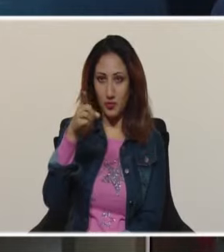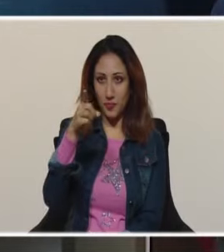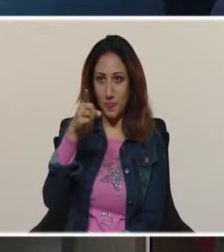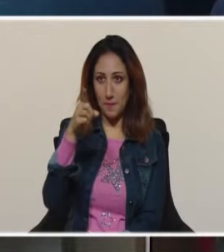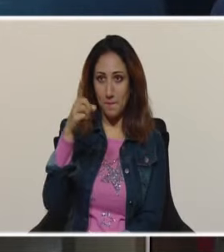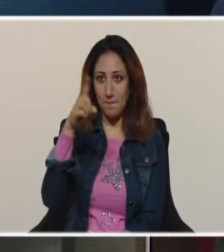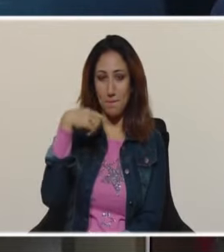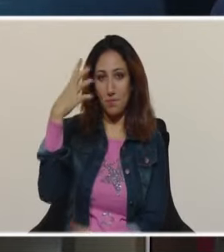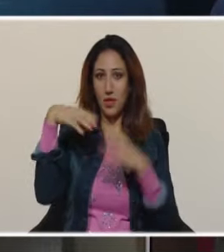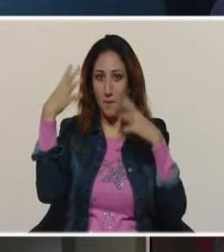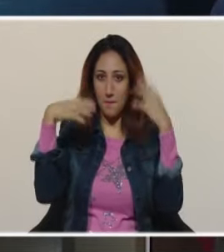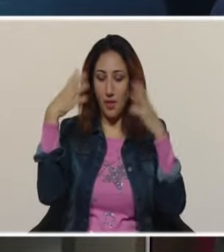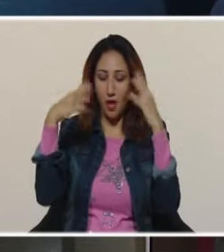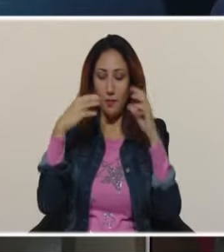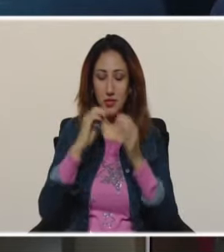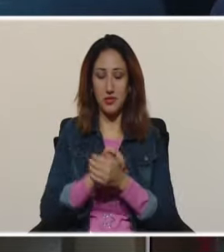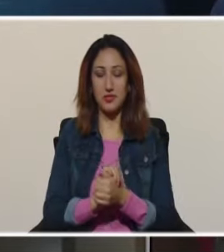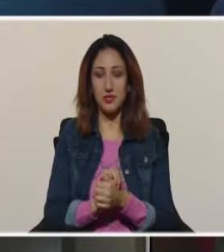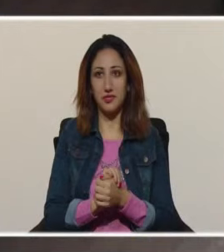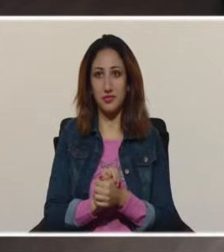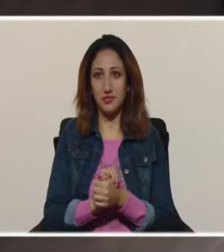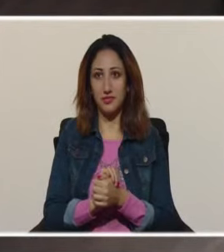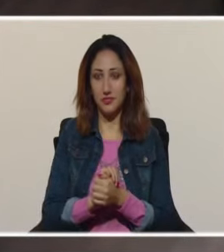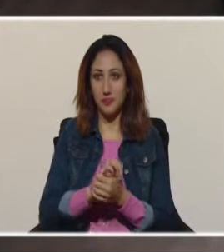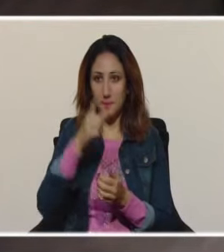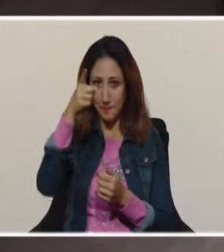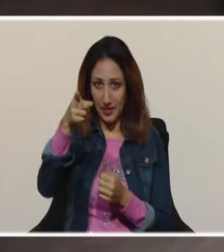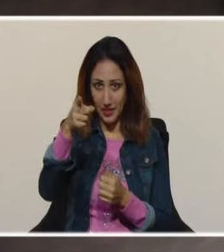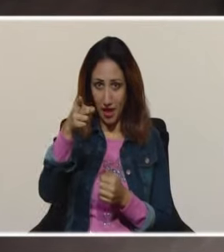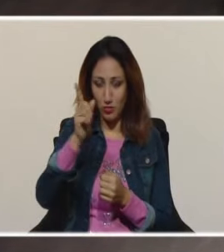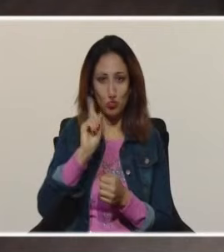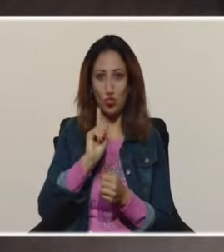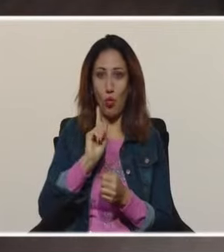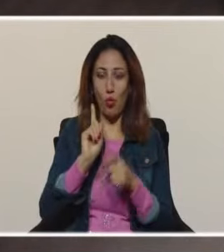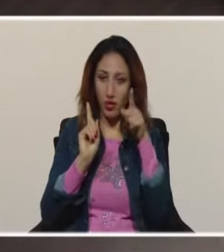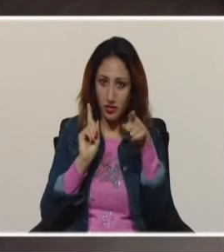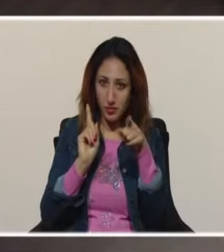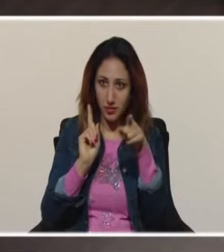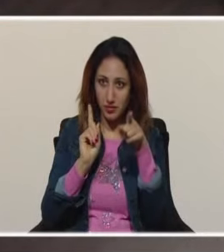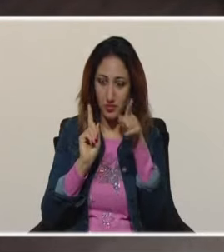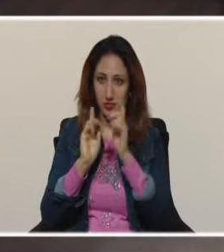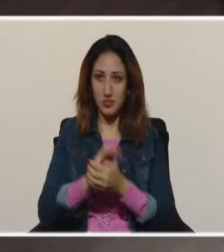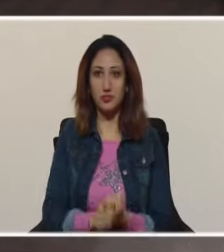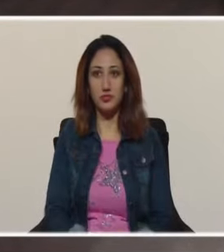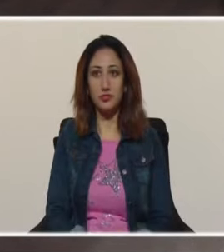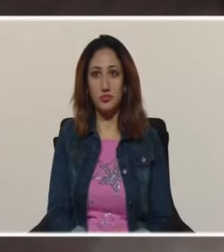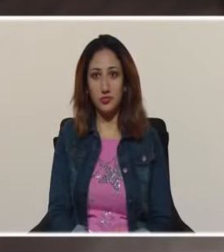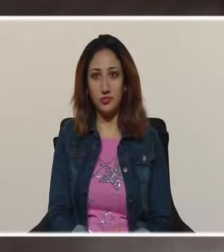ده لف. اوكي غمض عينيكي. طب اعرف بس هما مين الاول. انت شهاب؟ لا انا شاهر. انت شاهر؟ شاهر؟ اوكي تمام. غمضوا عينيكوا